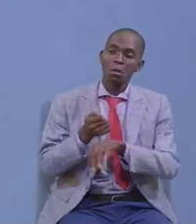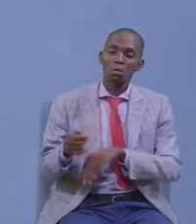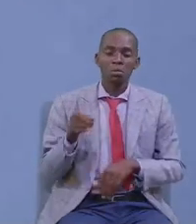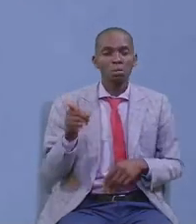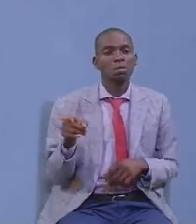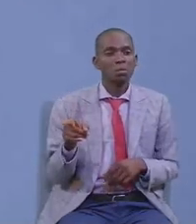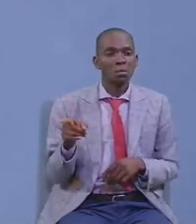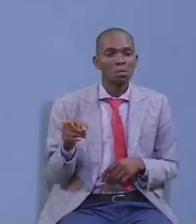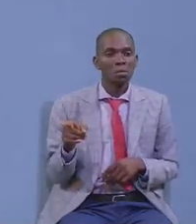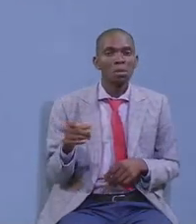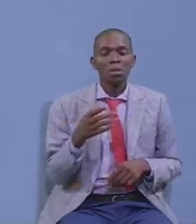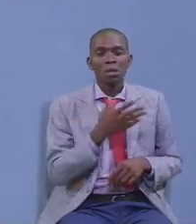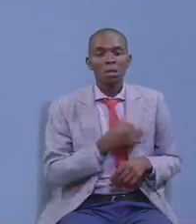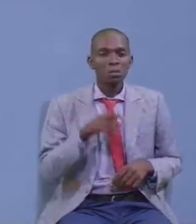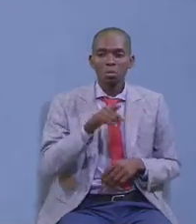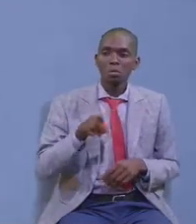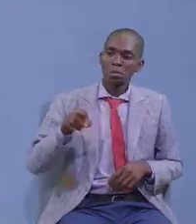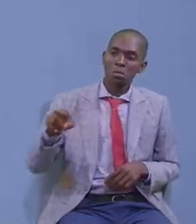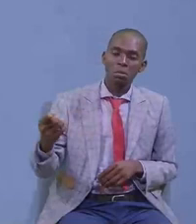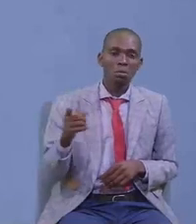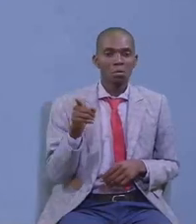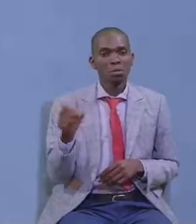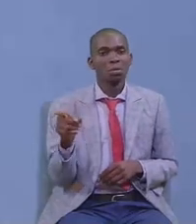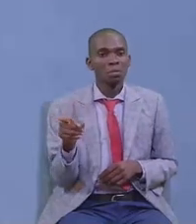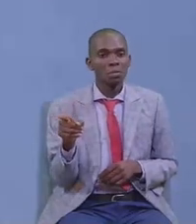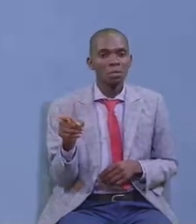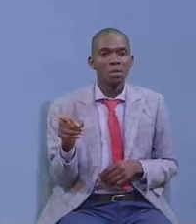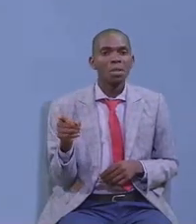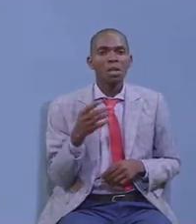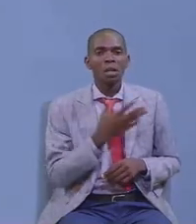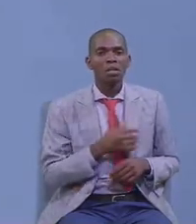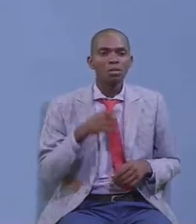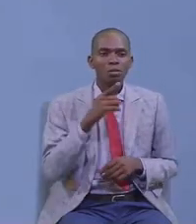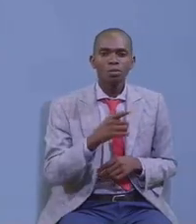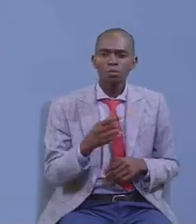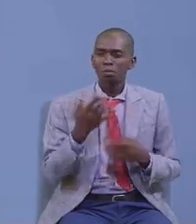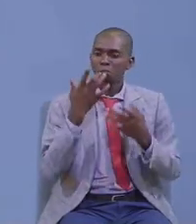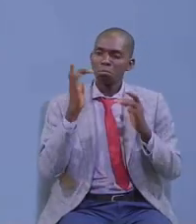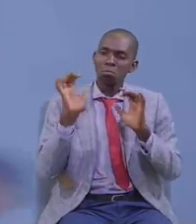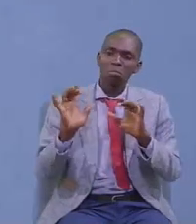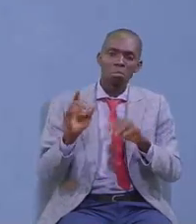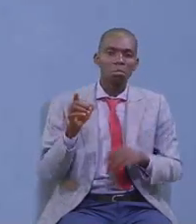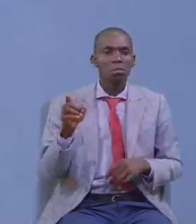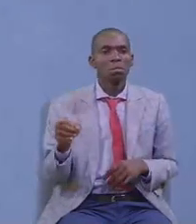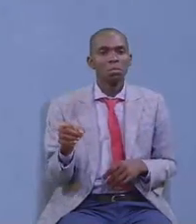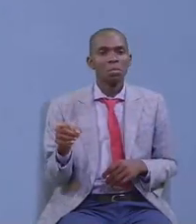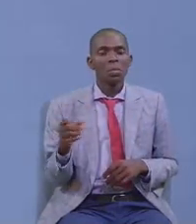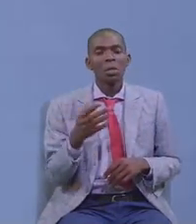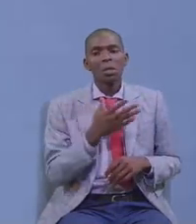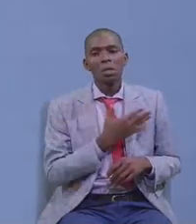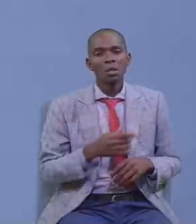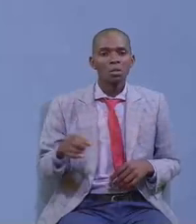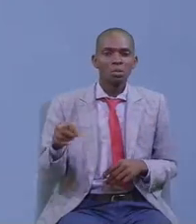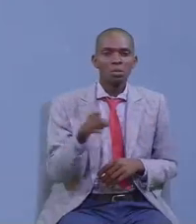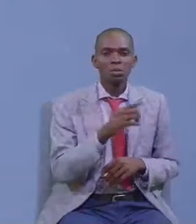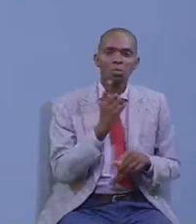Tu l'assailles. Tu l'insultes. Et tu fais une mauvaise représentation de